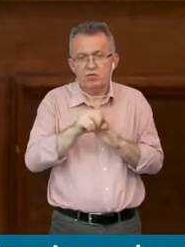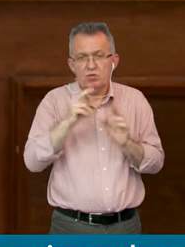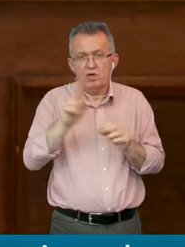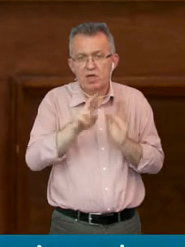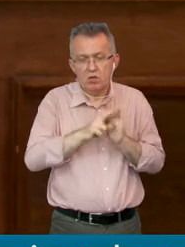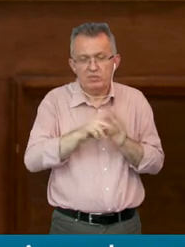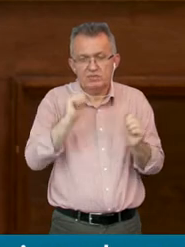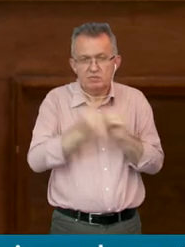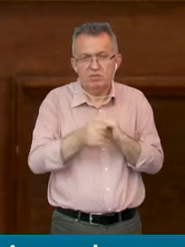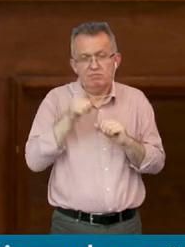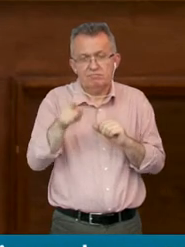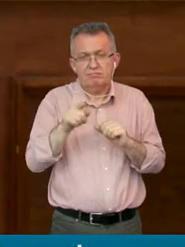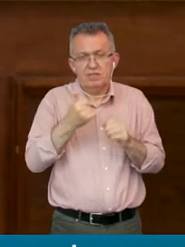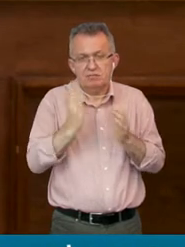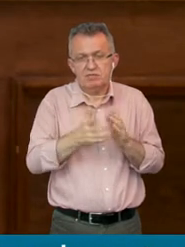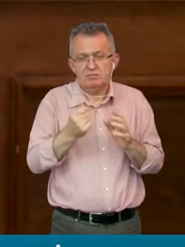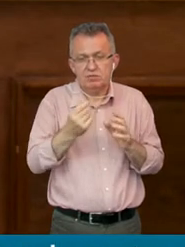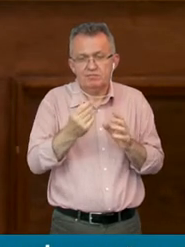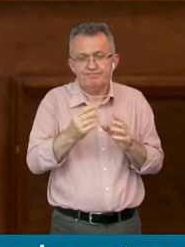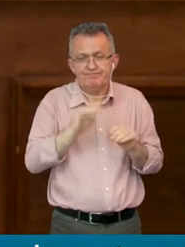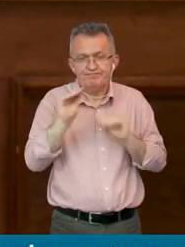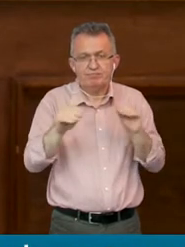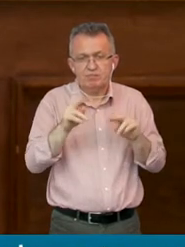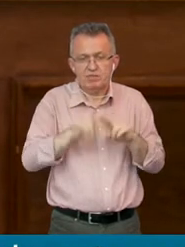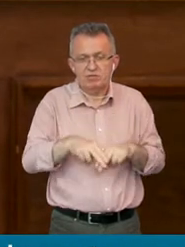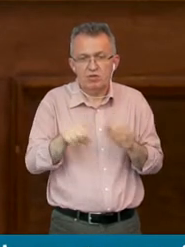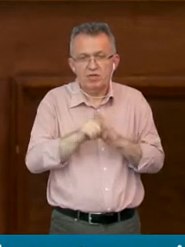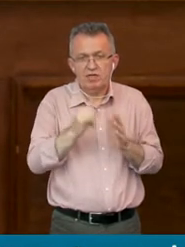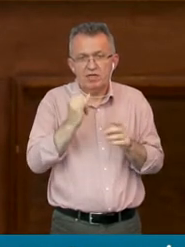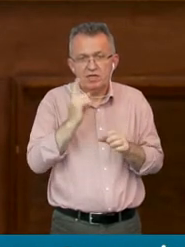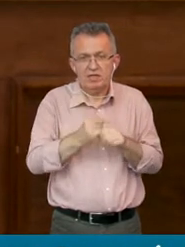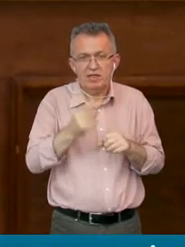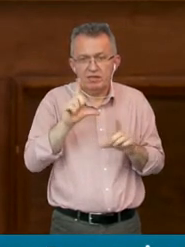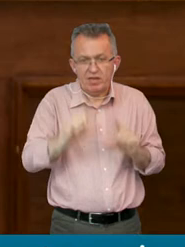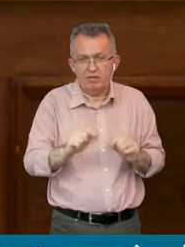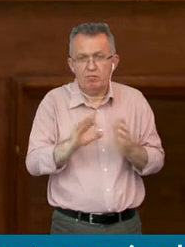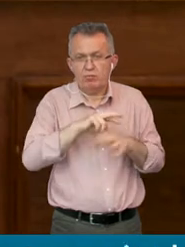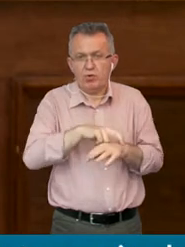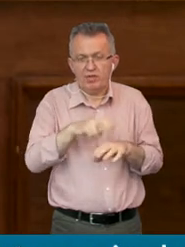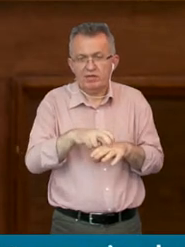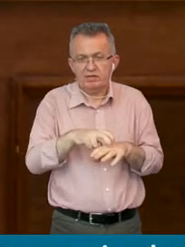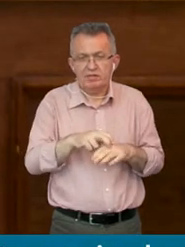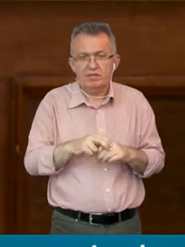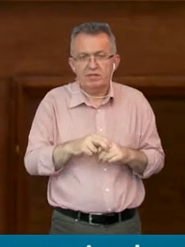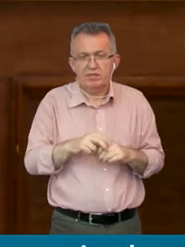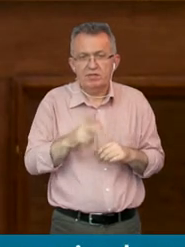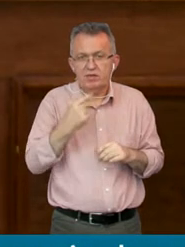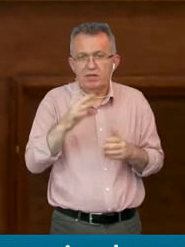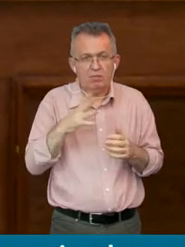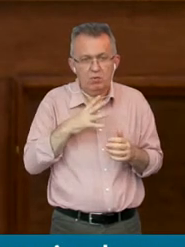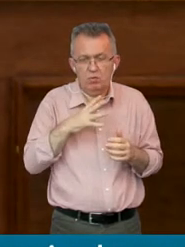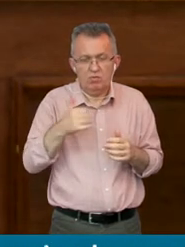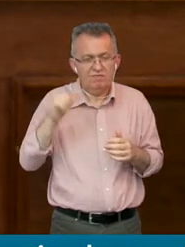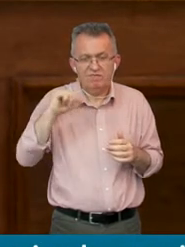zapis jednoznacznie określający, w jaki sposób będą rozdzielane pozostałe środki w przypadku wygrania taniego projektu? Panie Marku, jeszcze się tak nie zdarzyło w żadnym